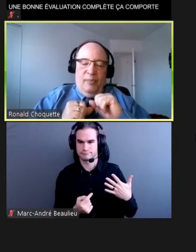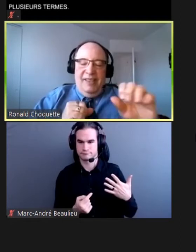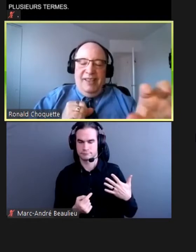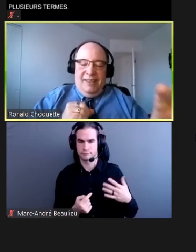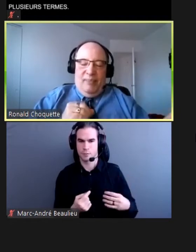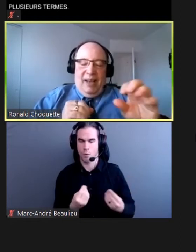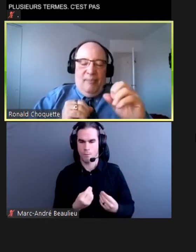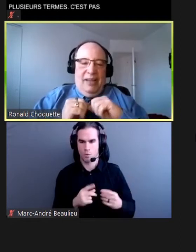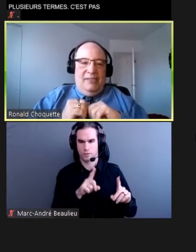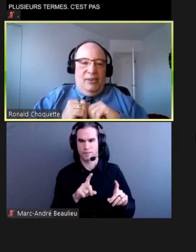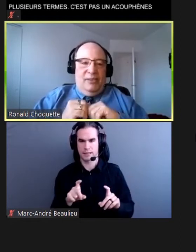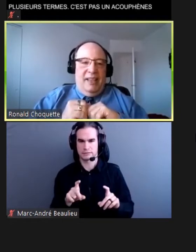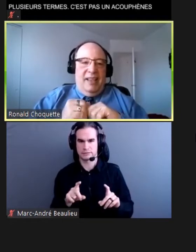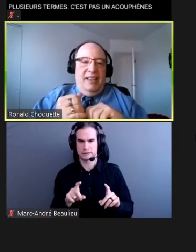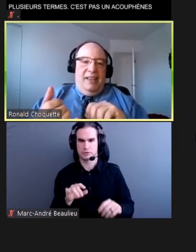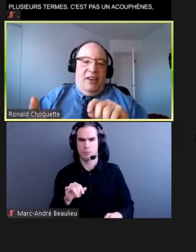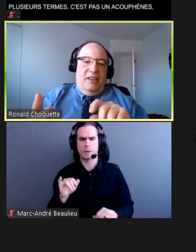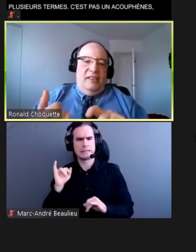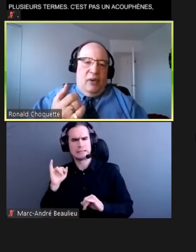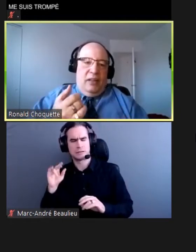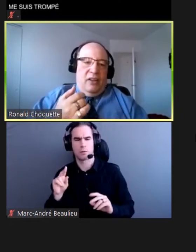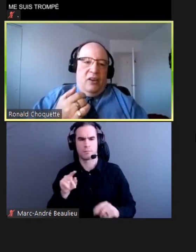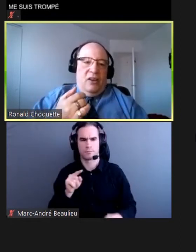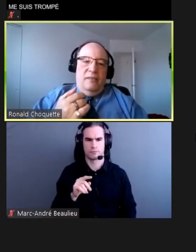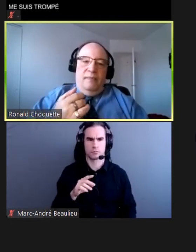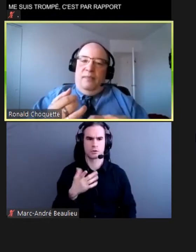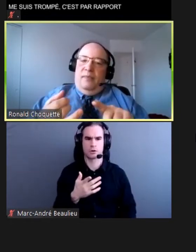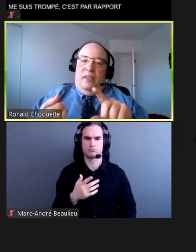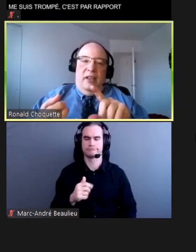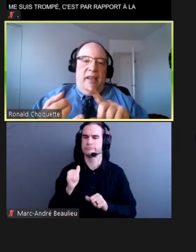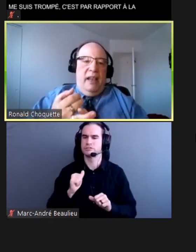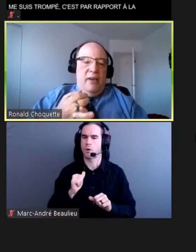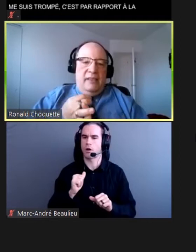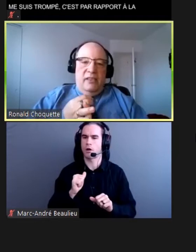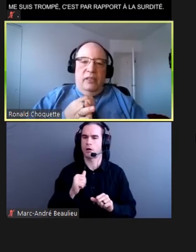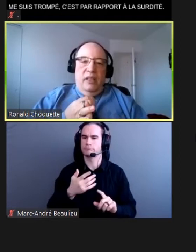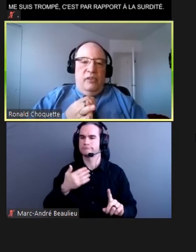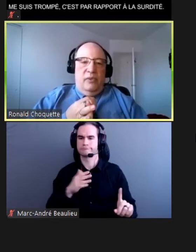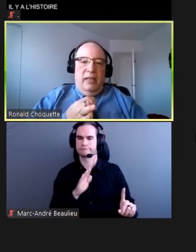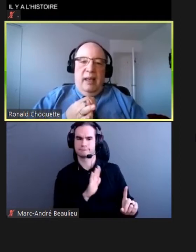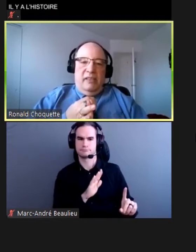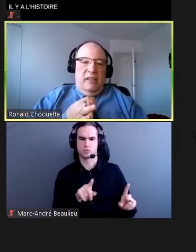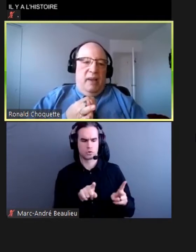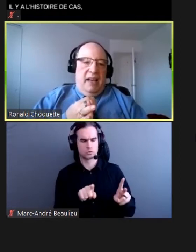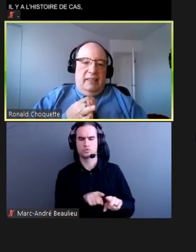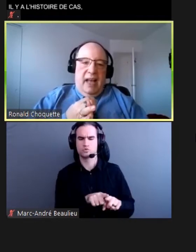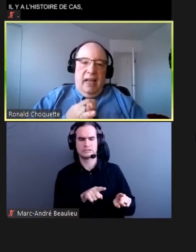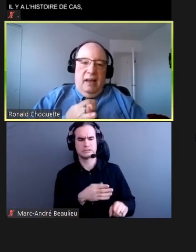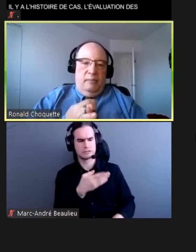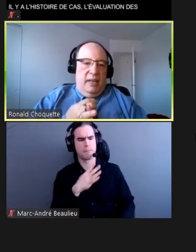suis trompé, c'est par rapport à la surdité. Il y a l'histoire de cas, il y a l'évaluation des besoins de la